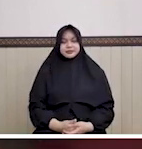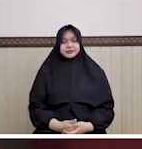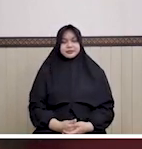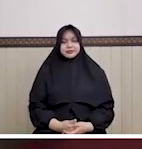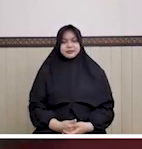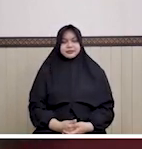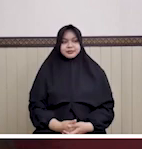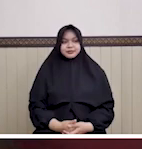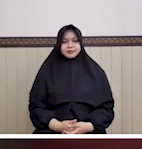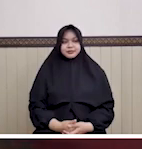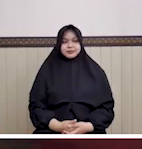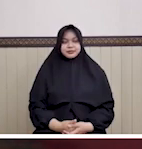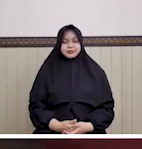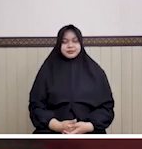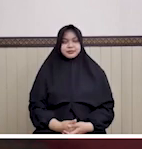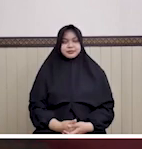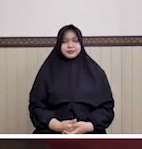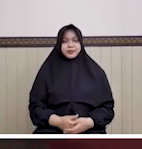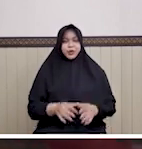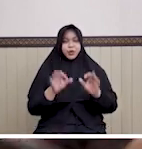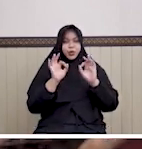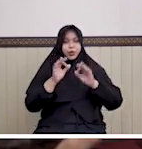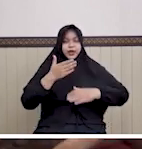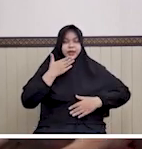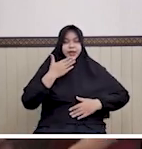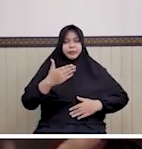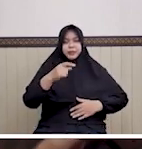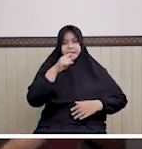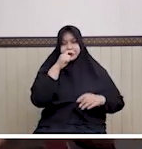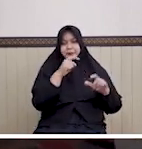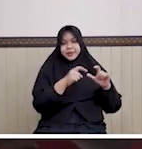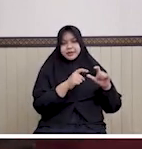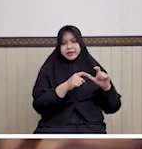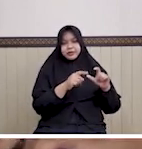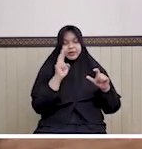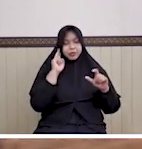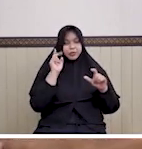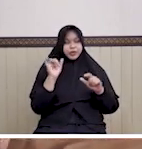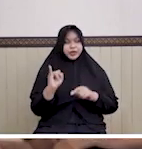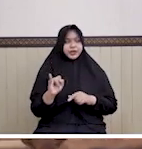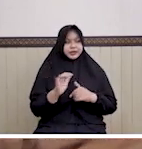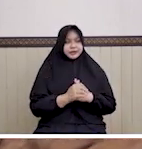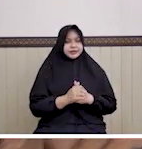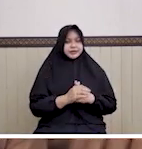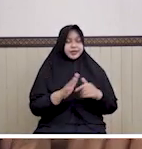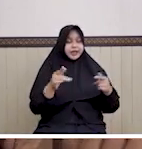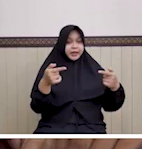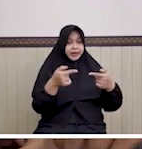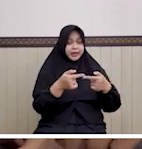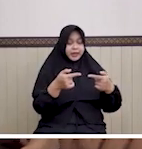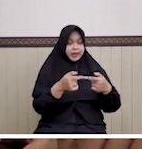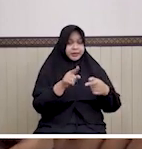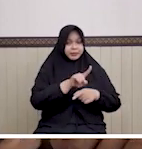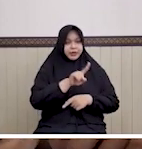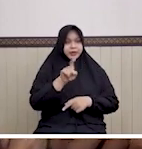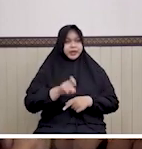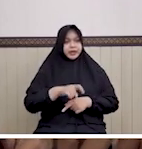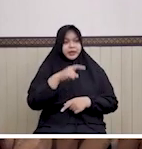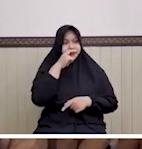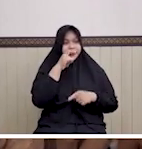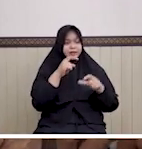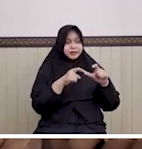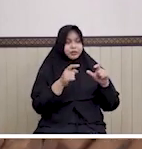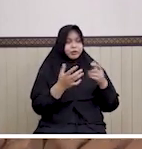Hei Terima kasih Pak save Ibu intinya eh terkait pertanyaan Pak